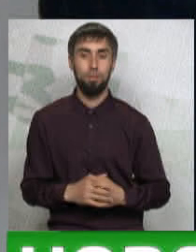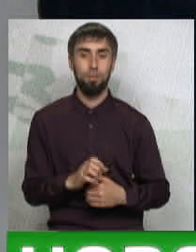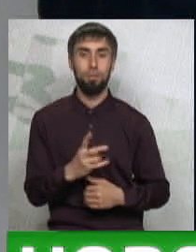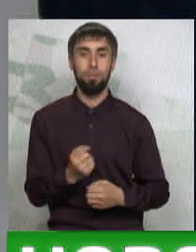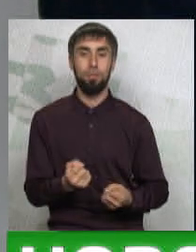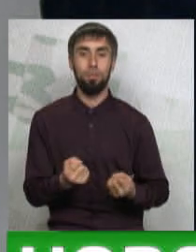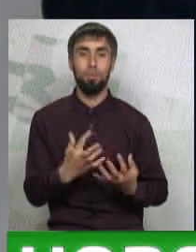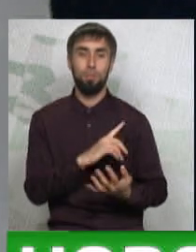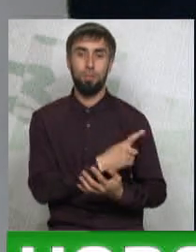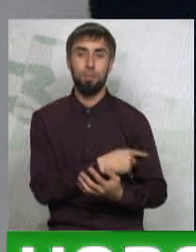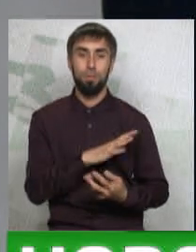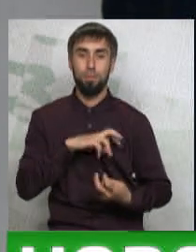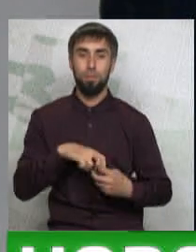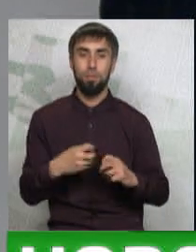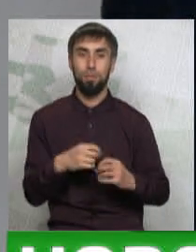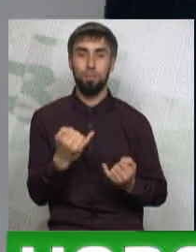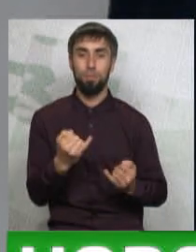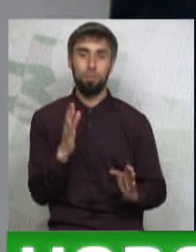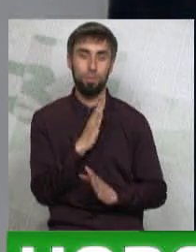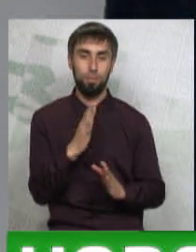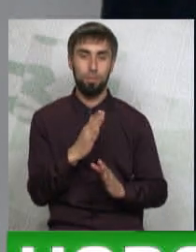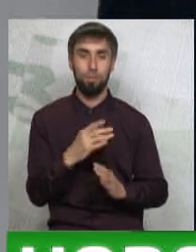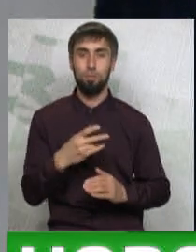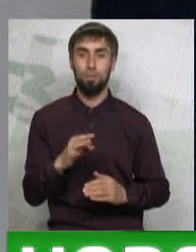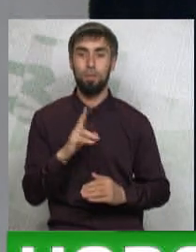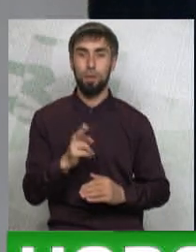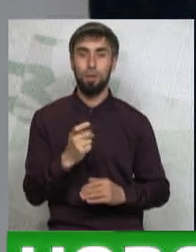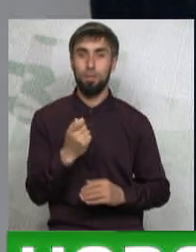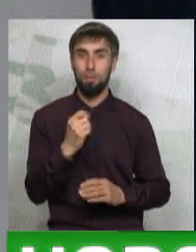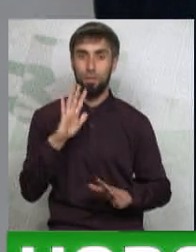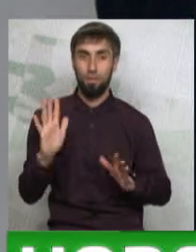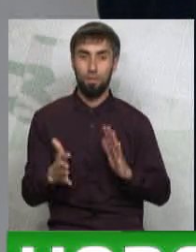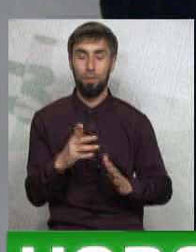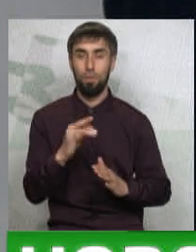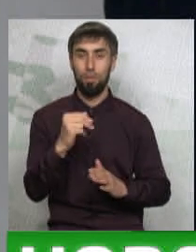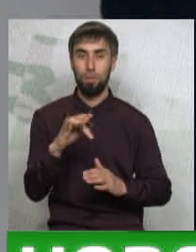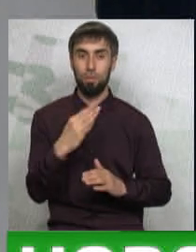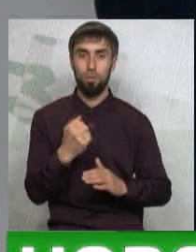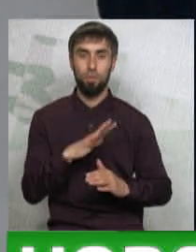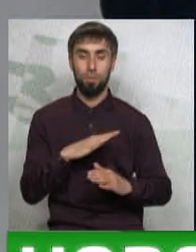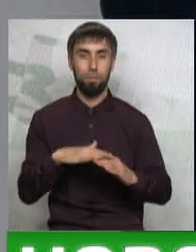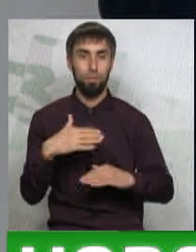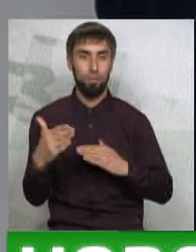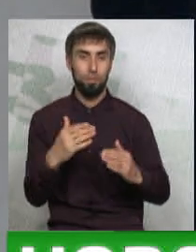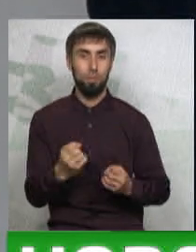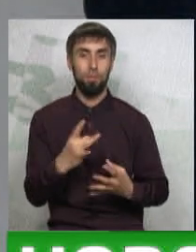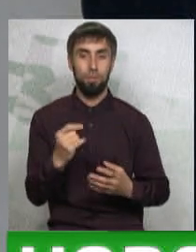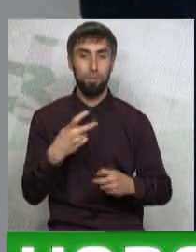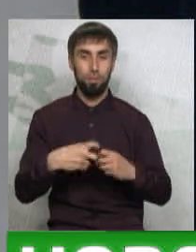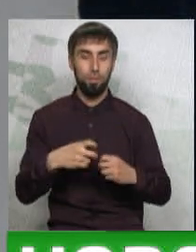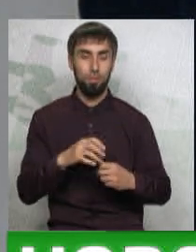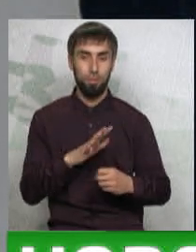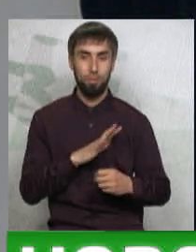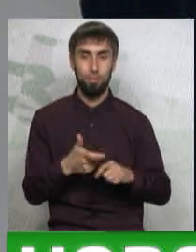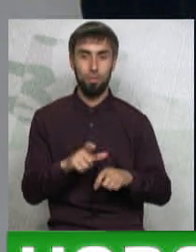Насколько сильные проблемы были при плохой погоде? Ну, как чуть ветер, все, она уже крышу сносила несколько раз.